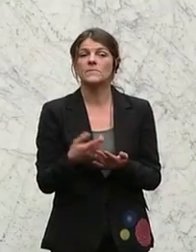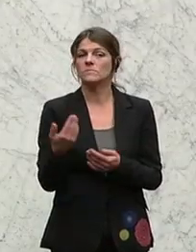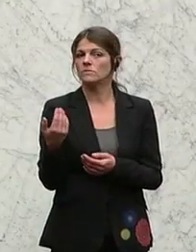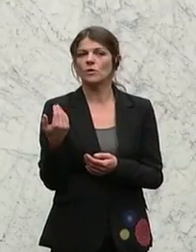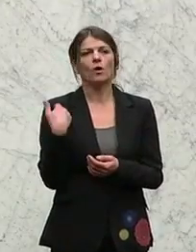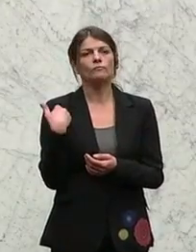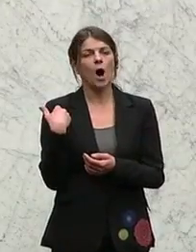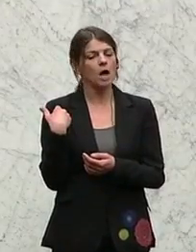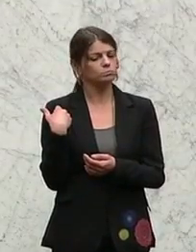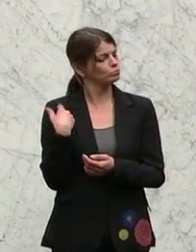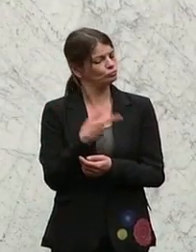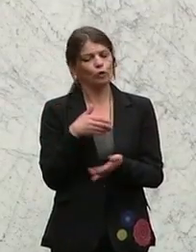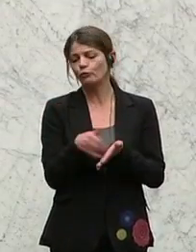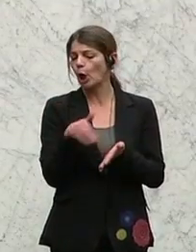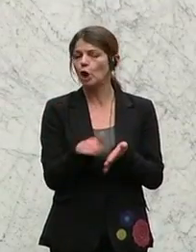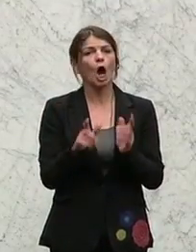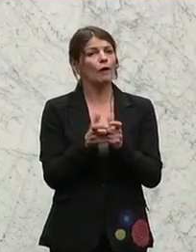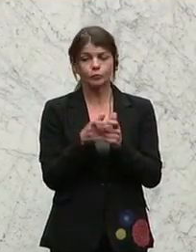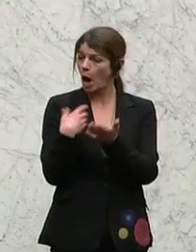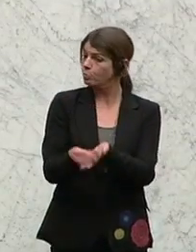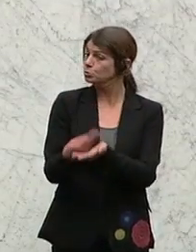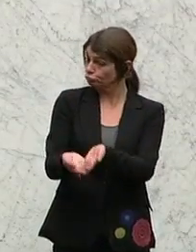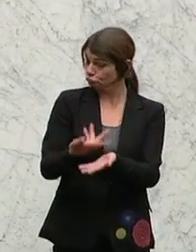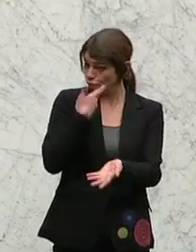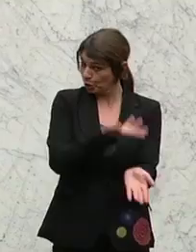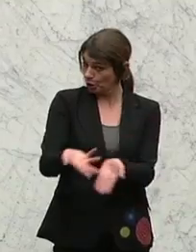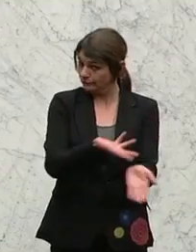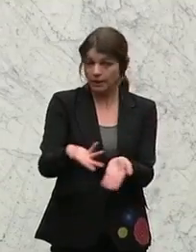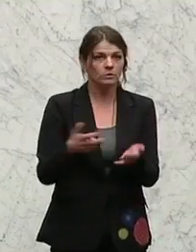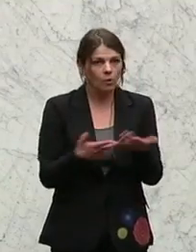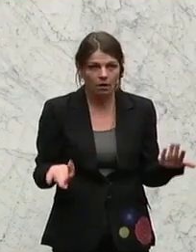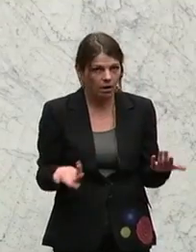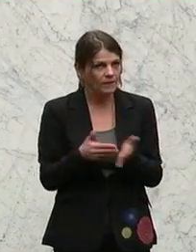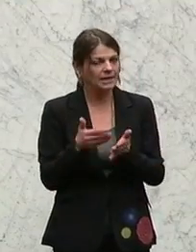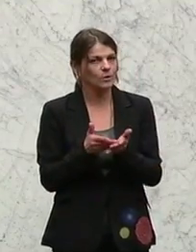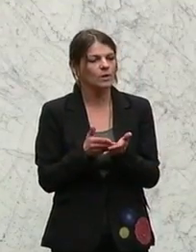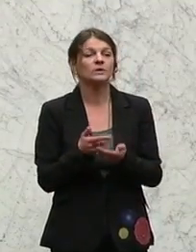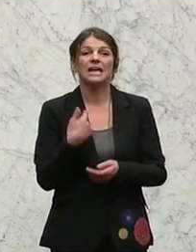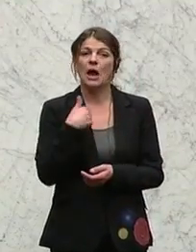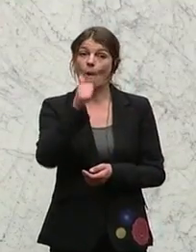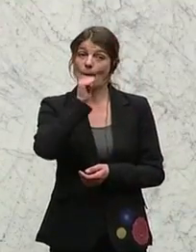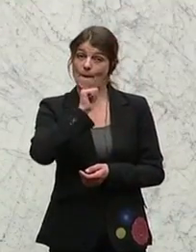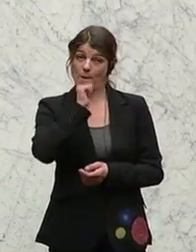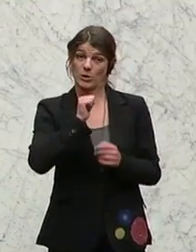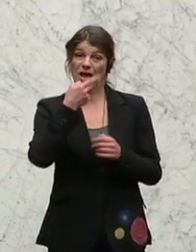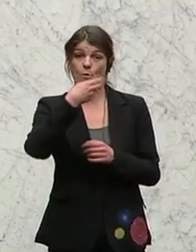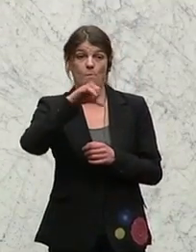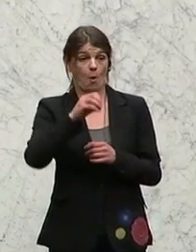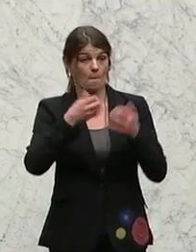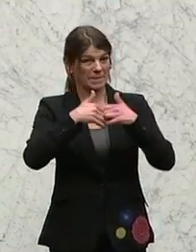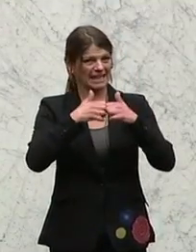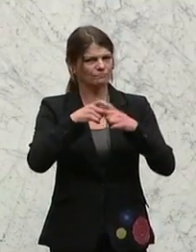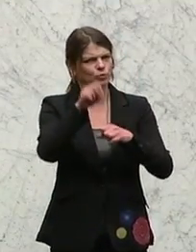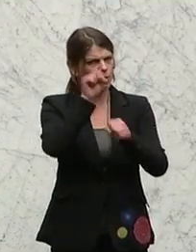ganz ungeniert weiter Haftungen angeboten. Und da möchte ich aus dem grünen Hypo-Bericht, den Sie bei uns auf